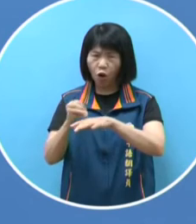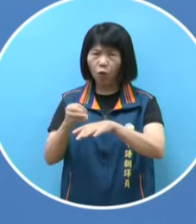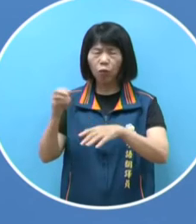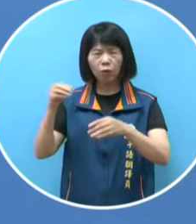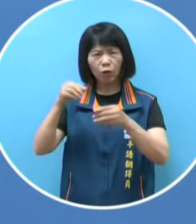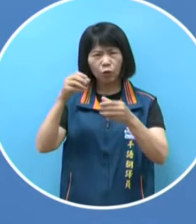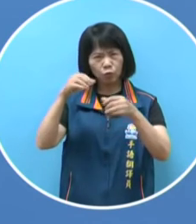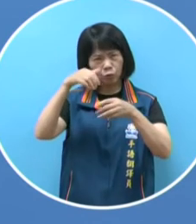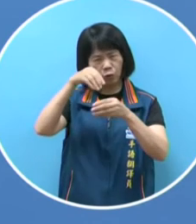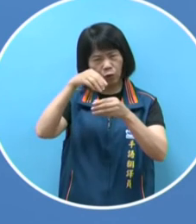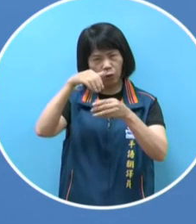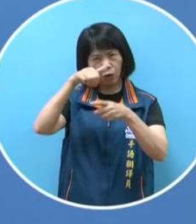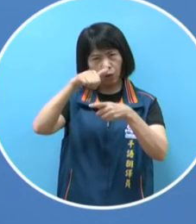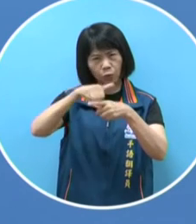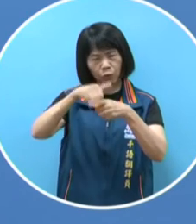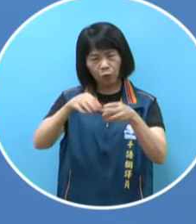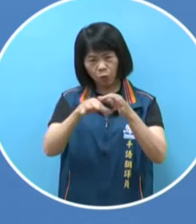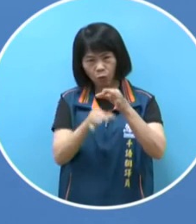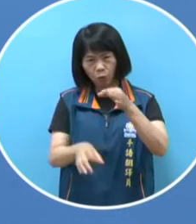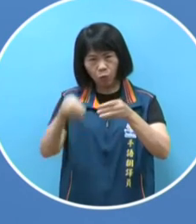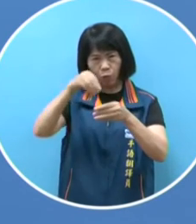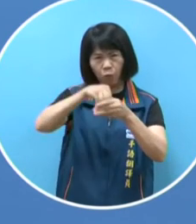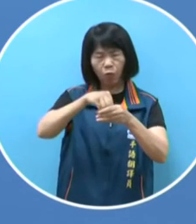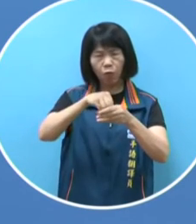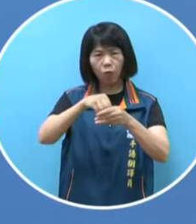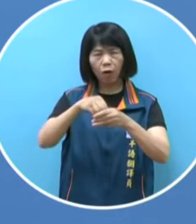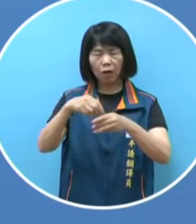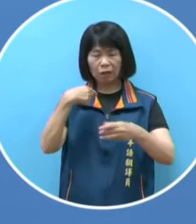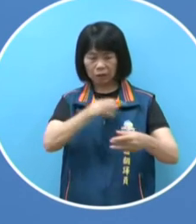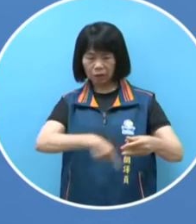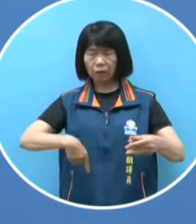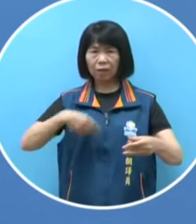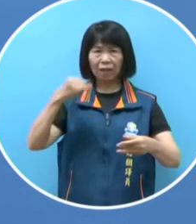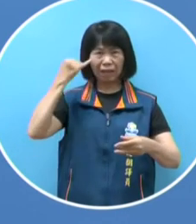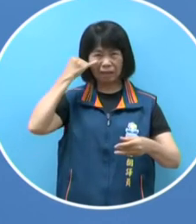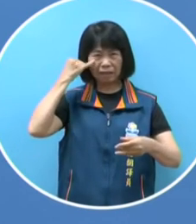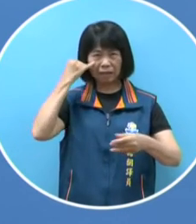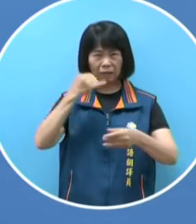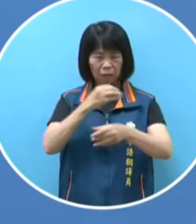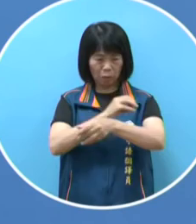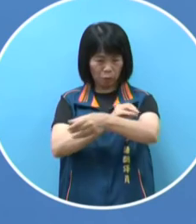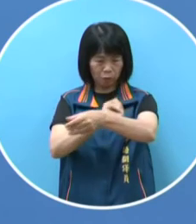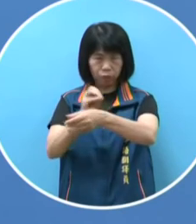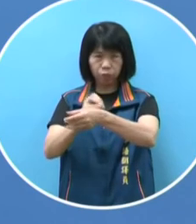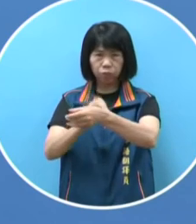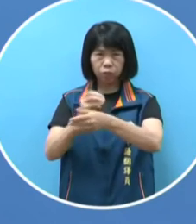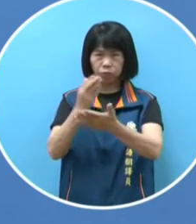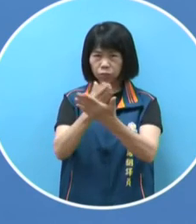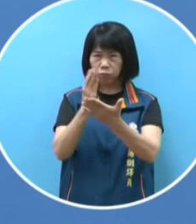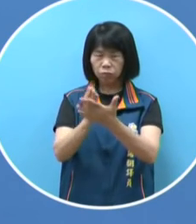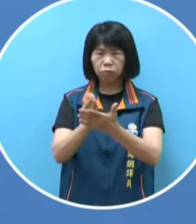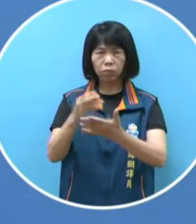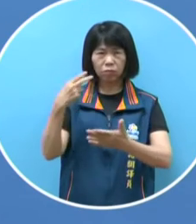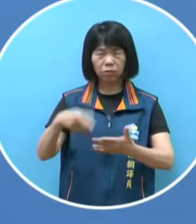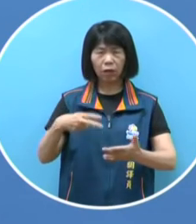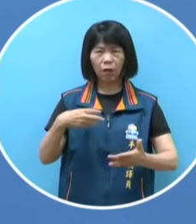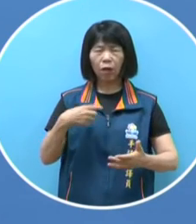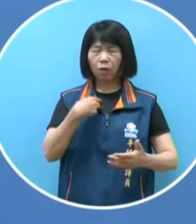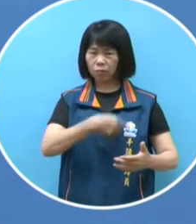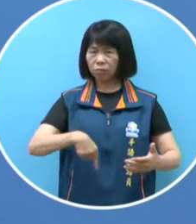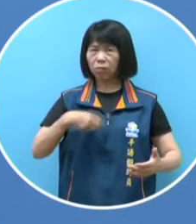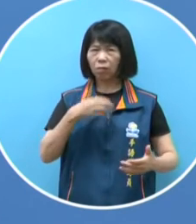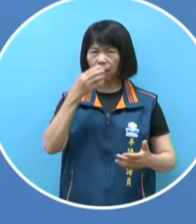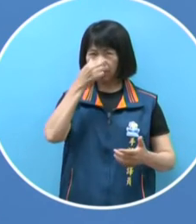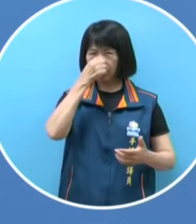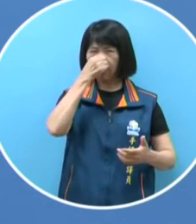生，好，就是你可能发现到说身上有一些紫斑出现，好，或者一些不正常的异常出现，甚至有胸闷胸痛的时候